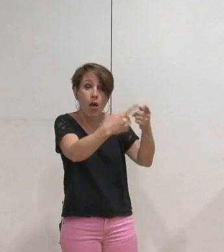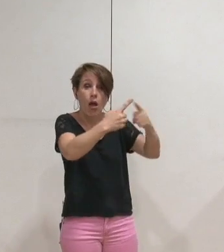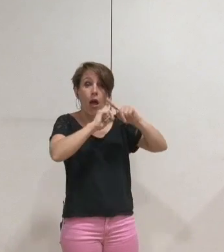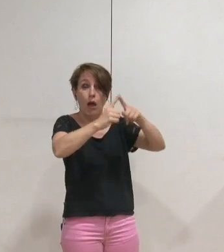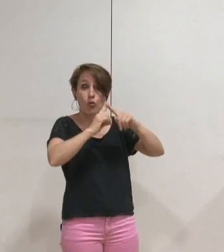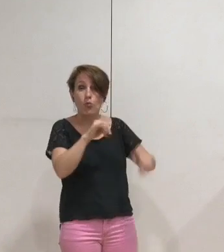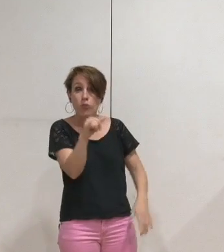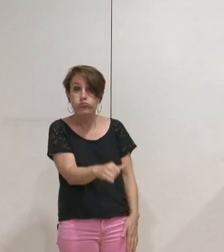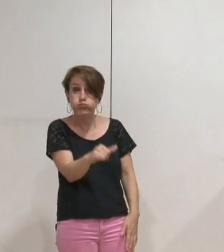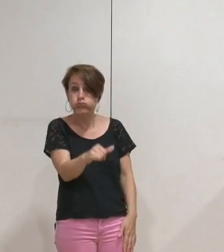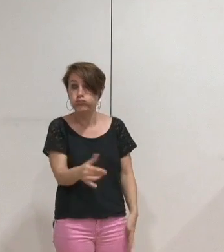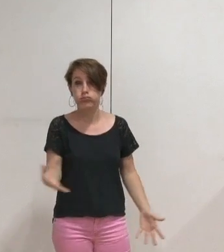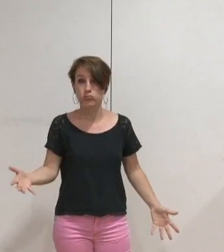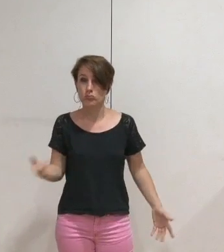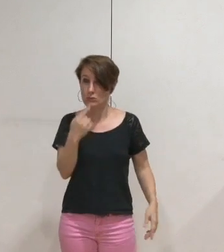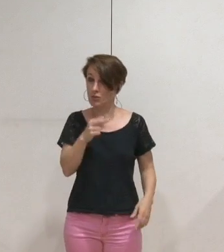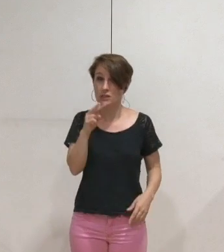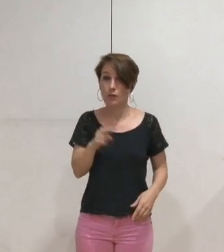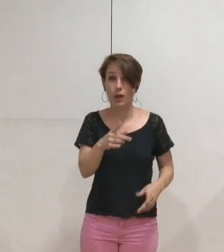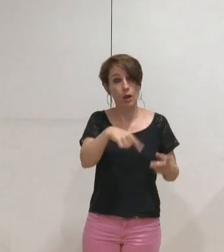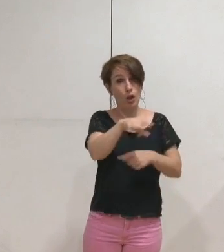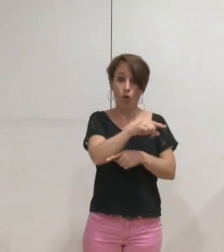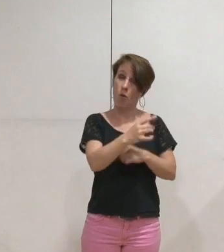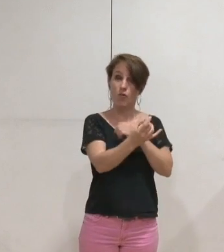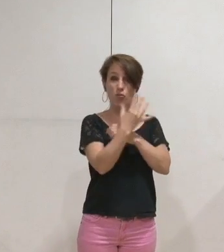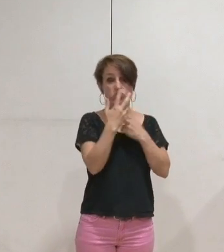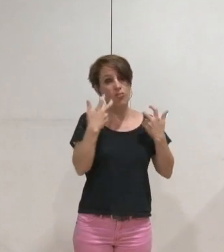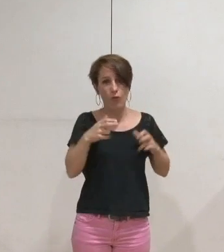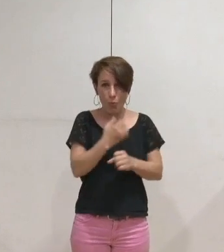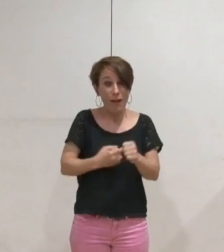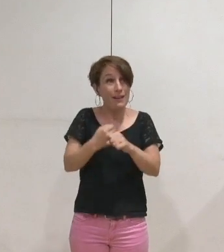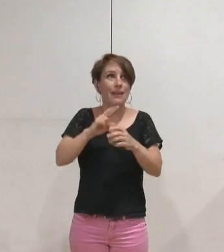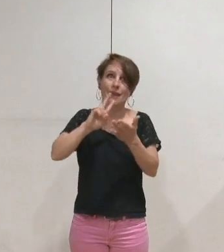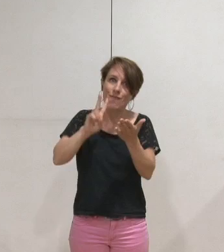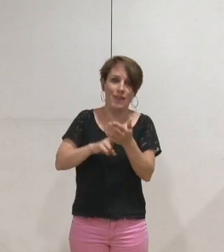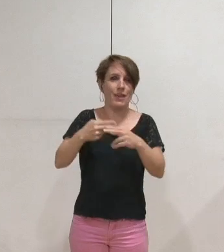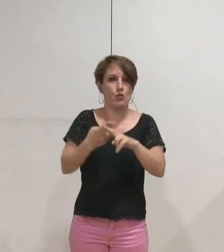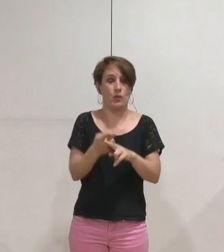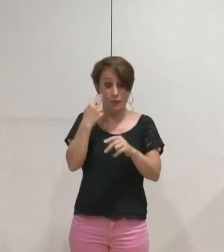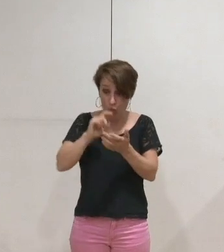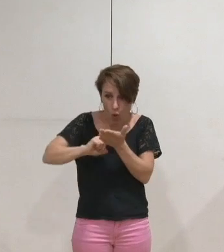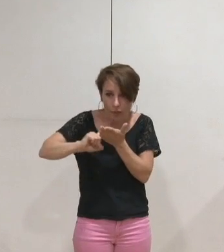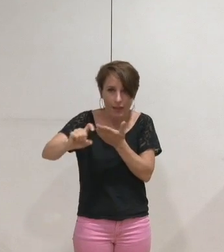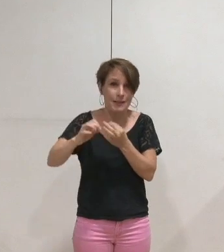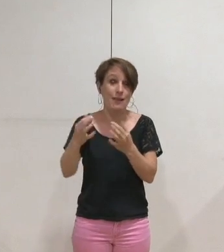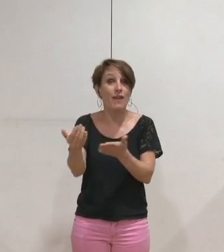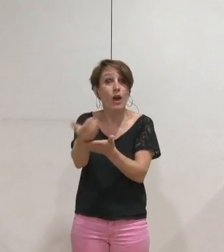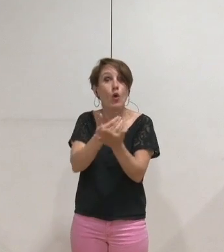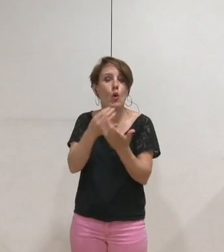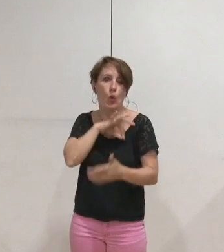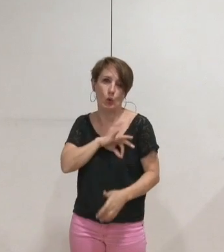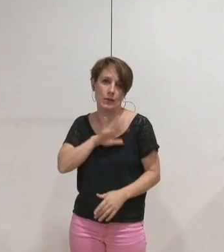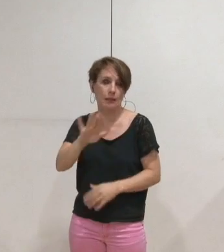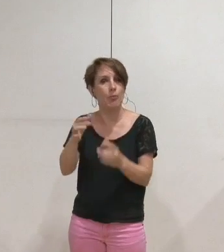une véritable un véritable outil permettant de tracer les recettes avec honnêteté